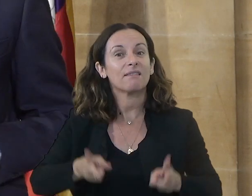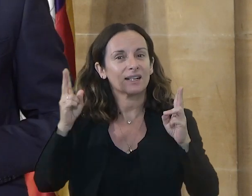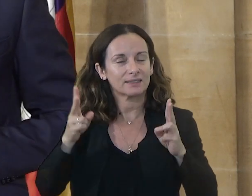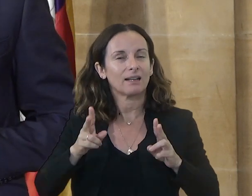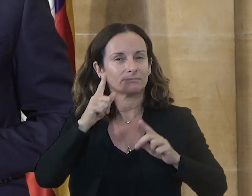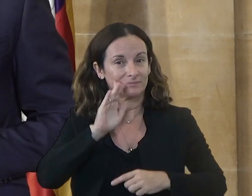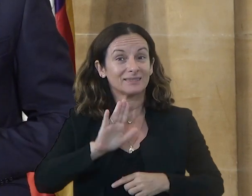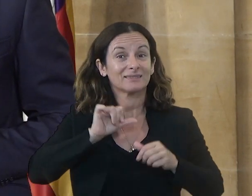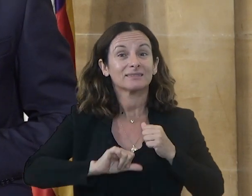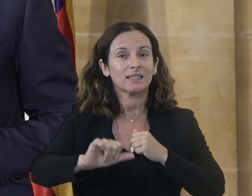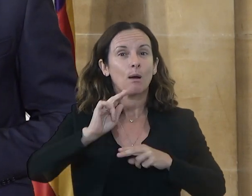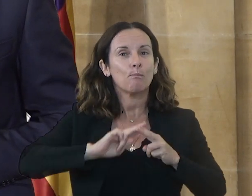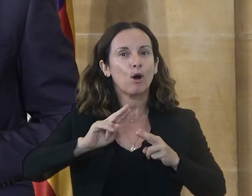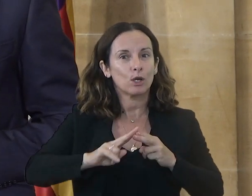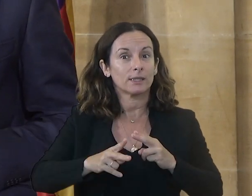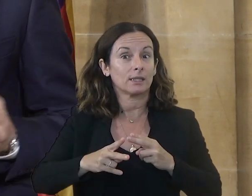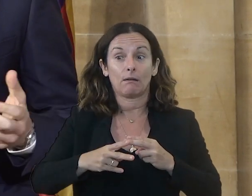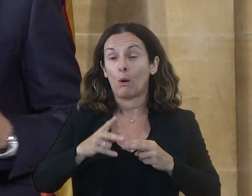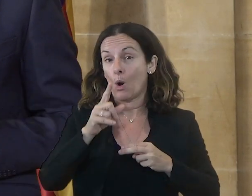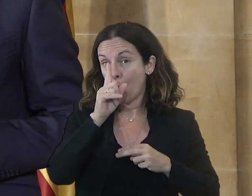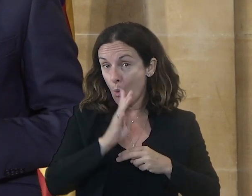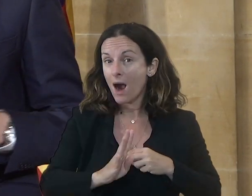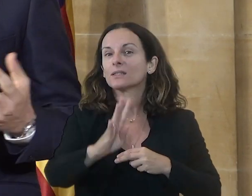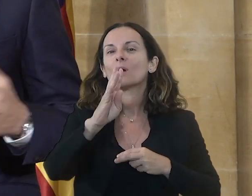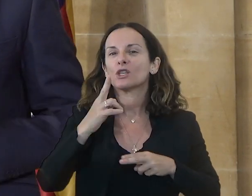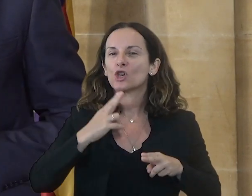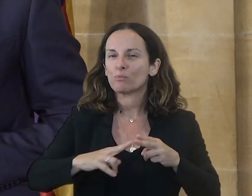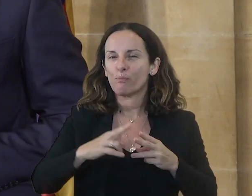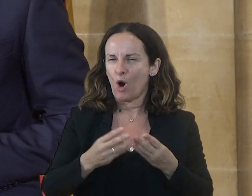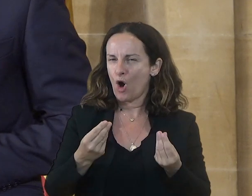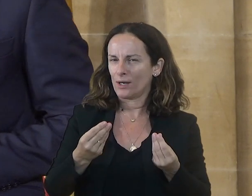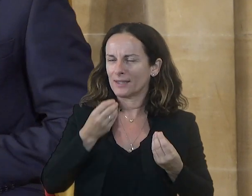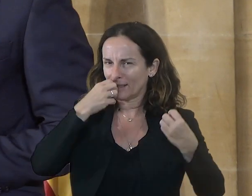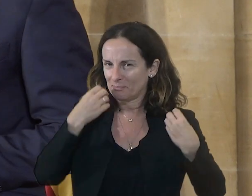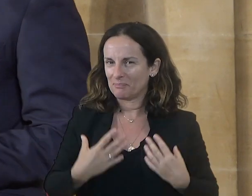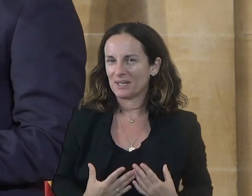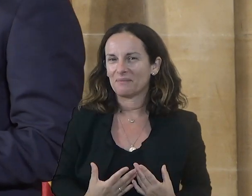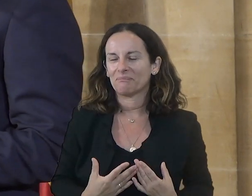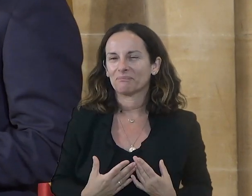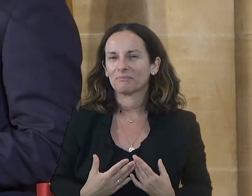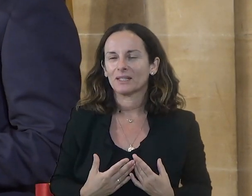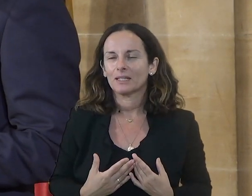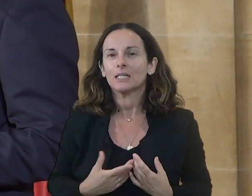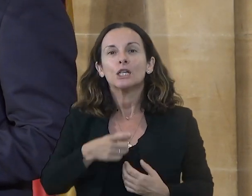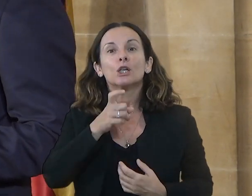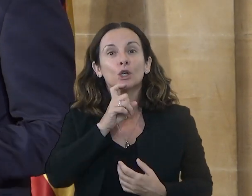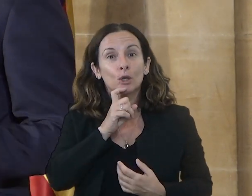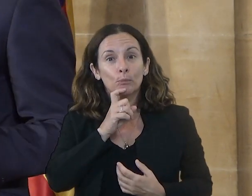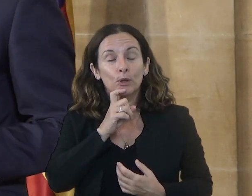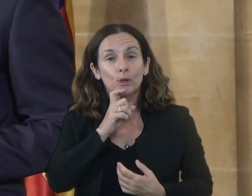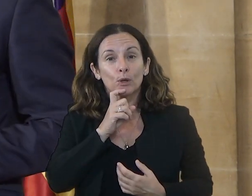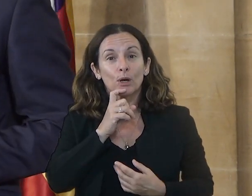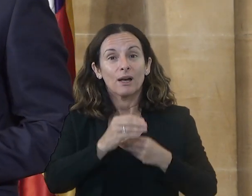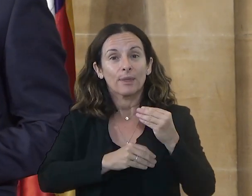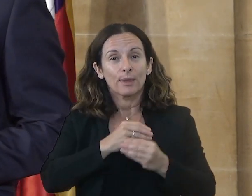fer d'una altra manera la política que reinarà o que s'executarà durant aquests pròxims 4 anys. Tot